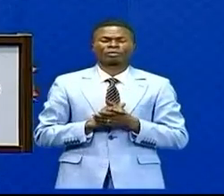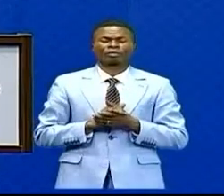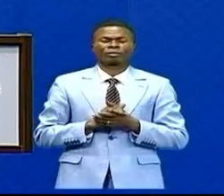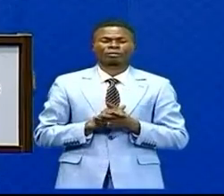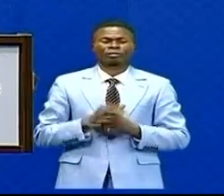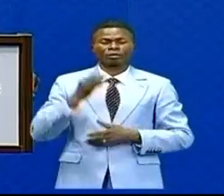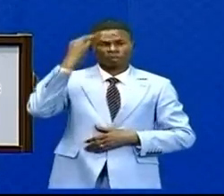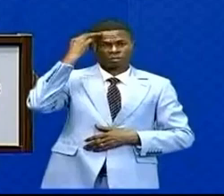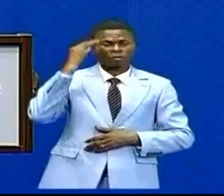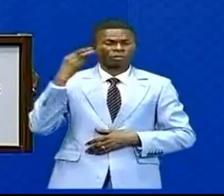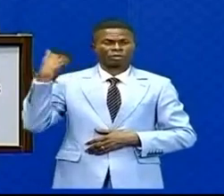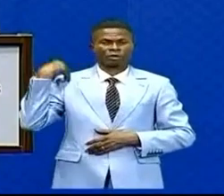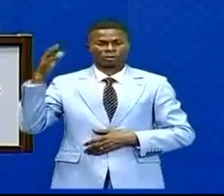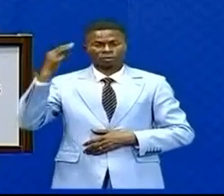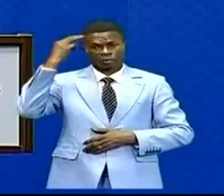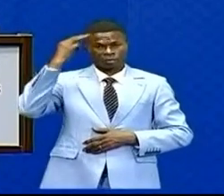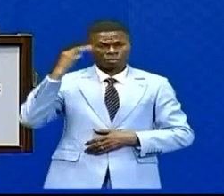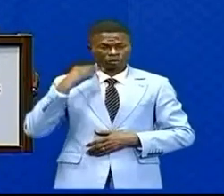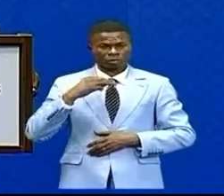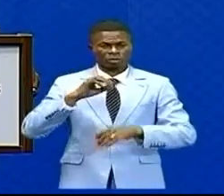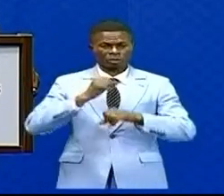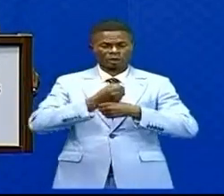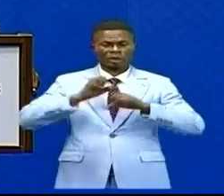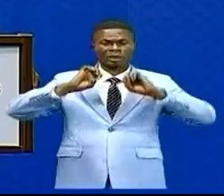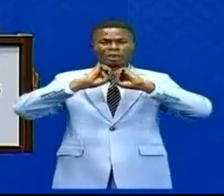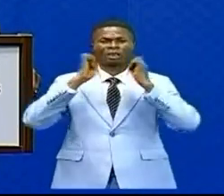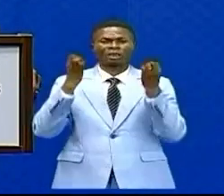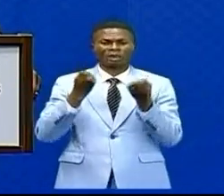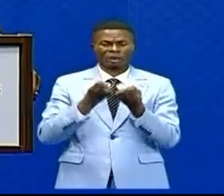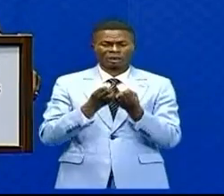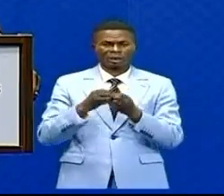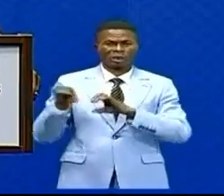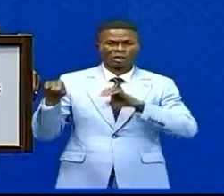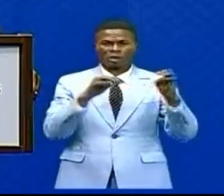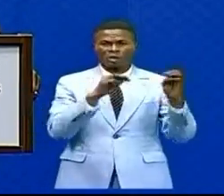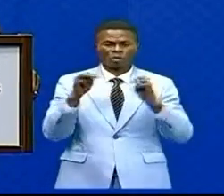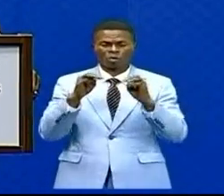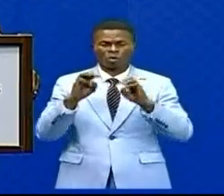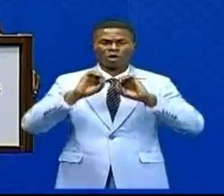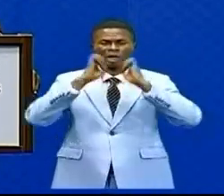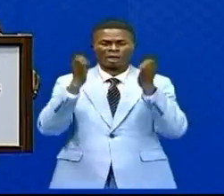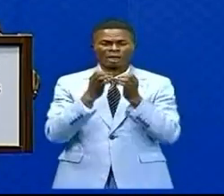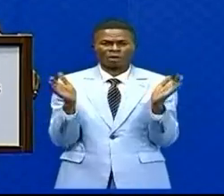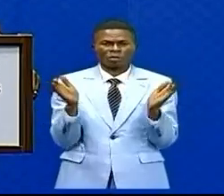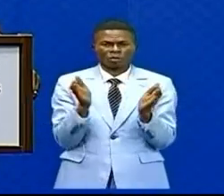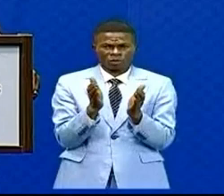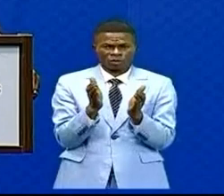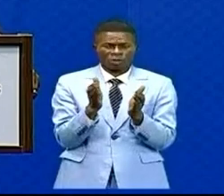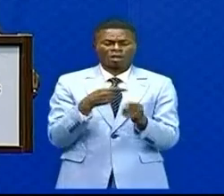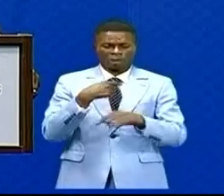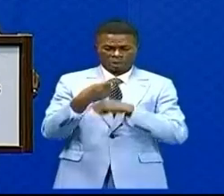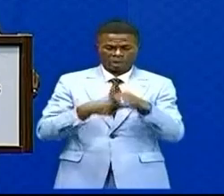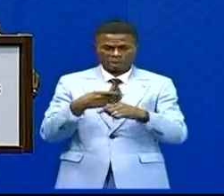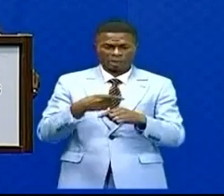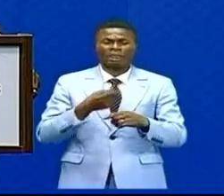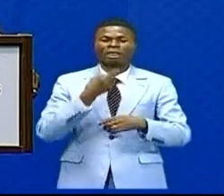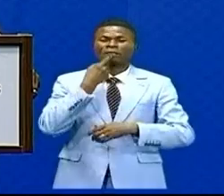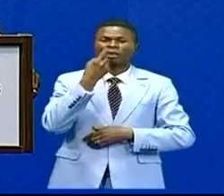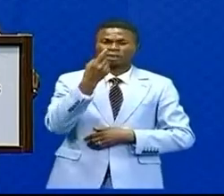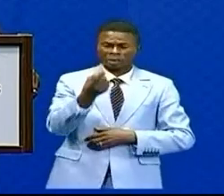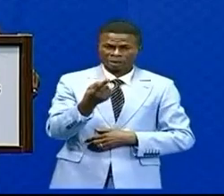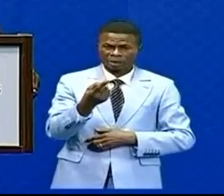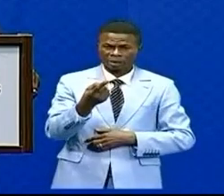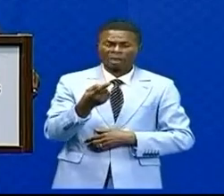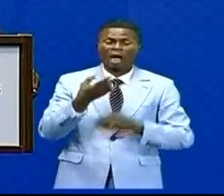Le ministre d'État, ministre de l'entrepreneuriat, petites et moyennes entreprises, a commencé son exposé